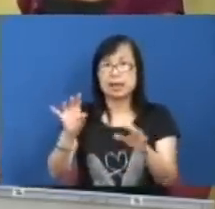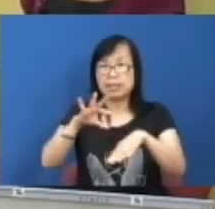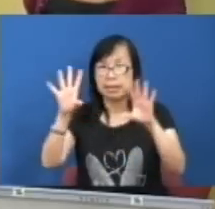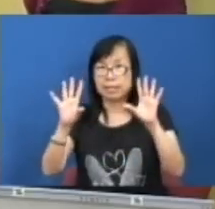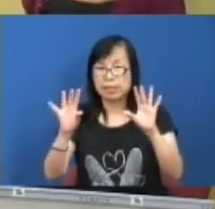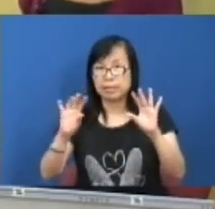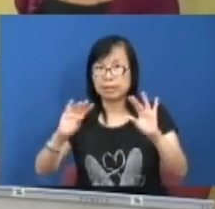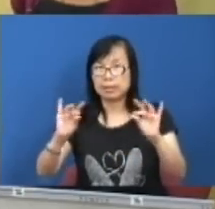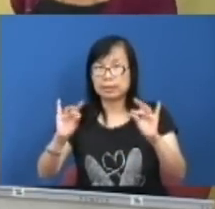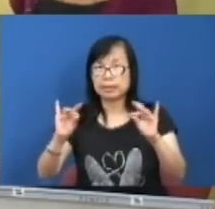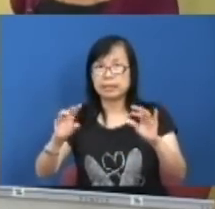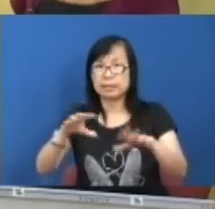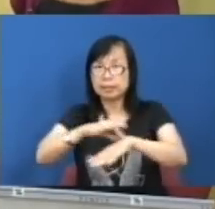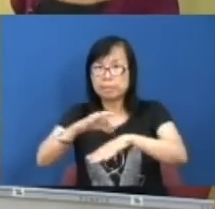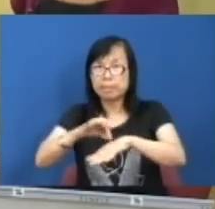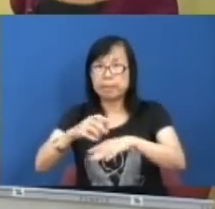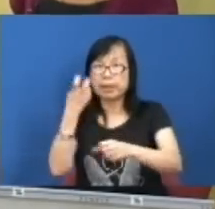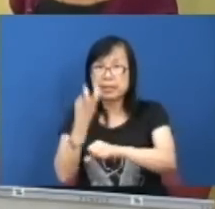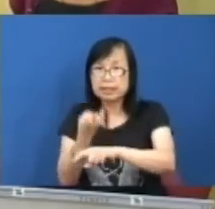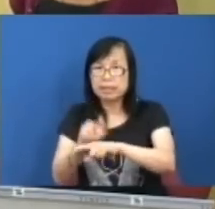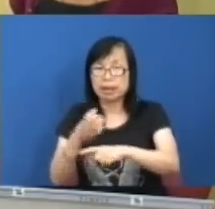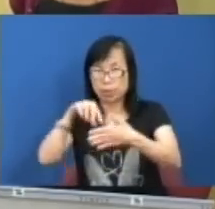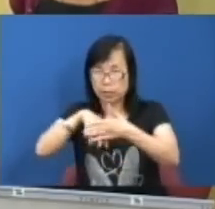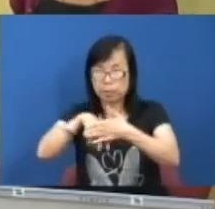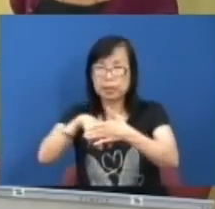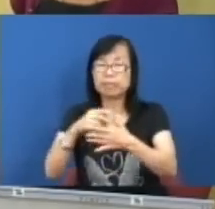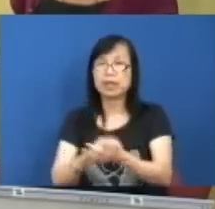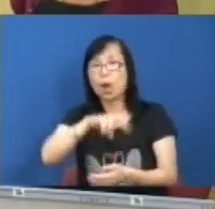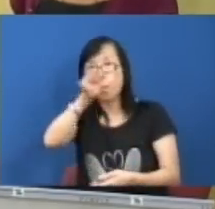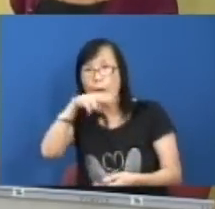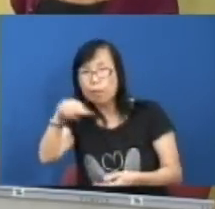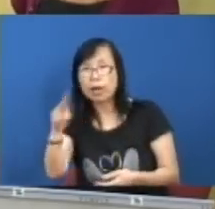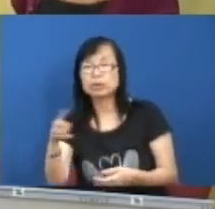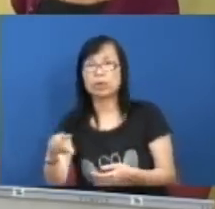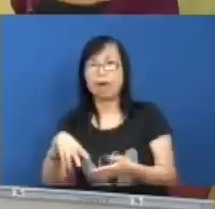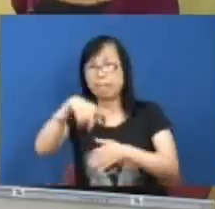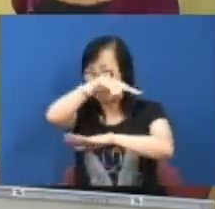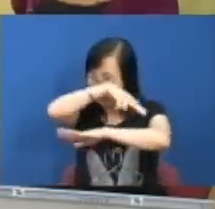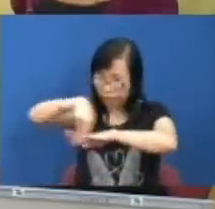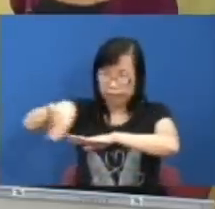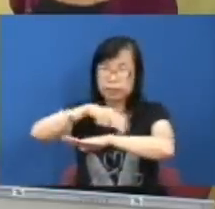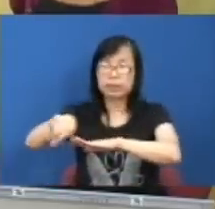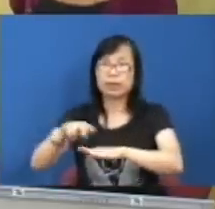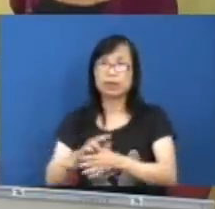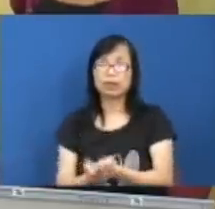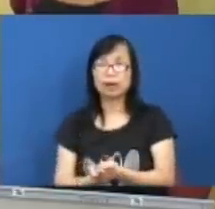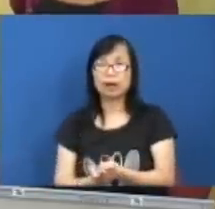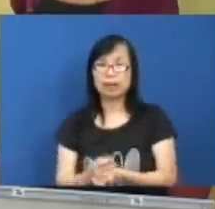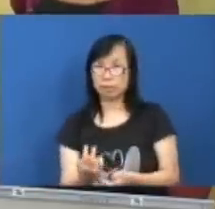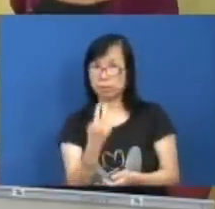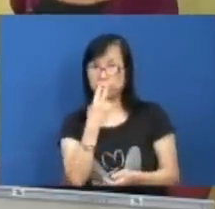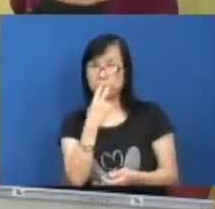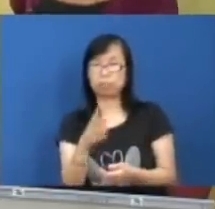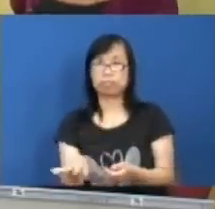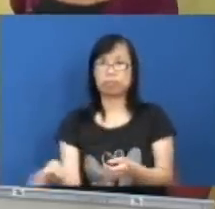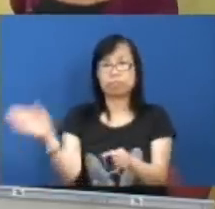石佢都會有啲空固嘅地方，咁我哋就亦都要。揾翻出嚟，戒咗佢一啲揾空罐，然後填翻一